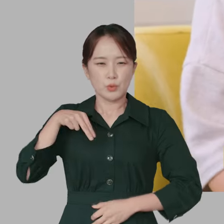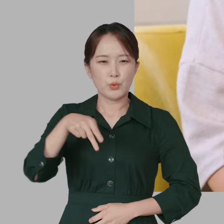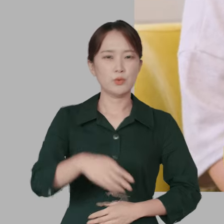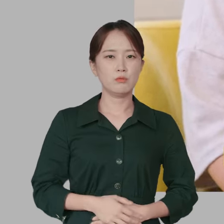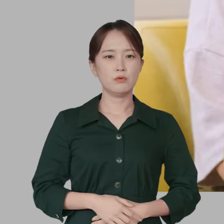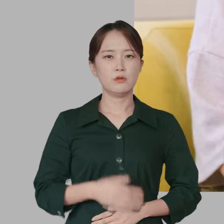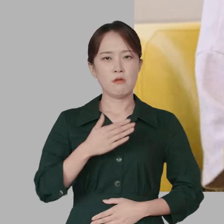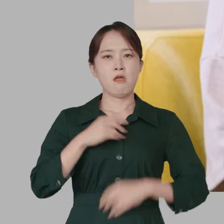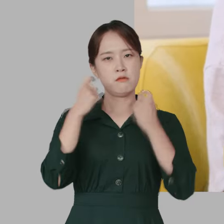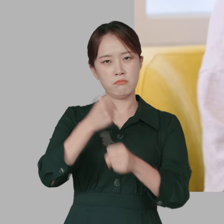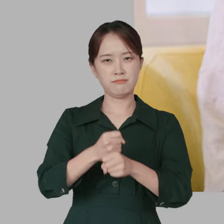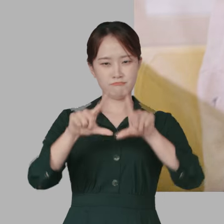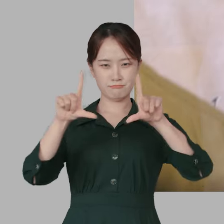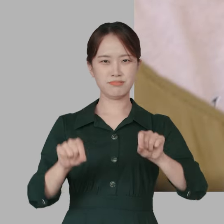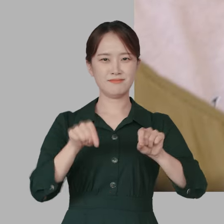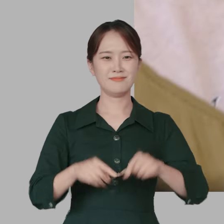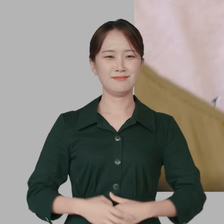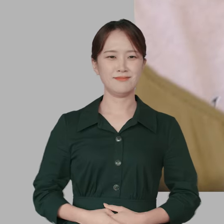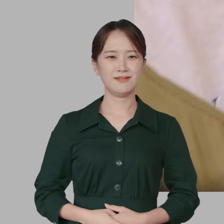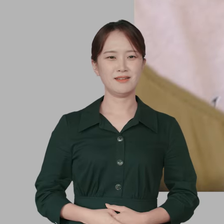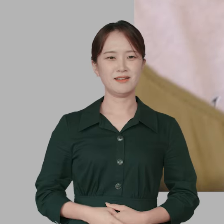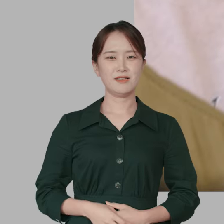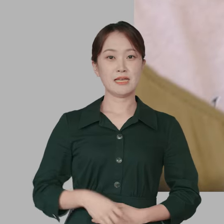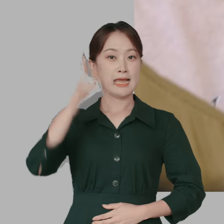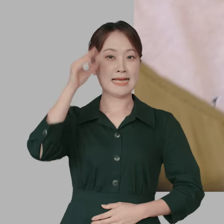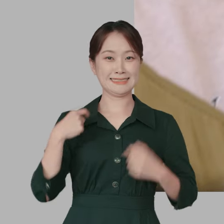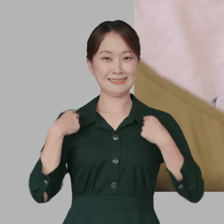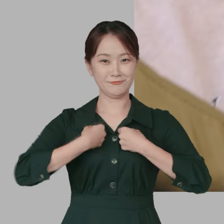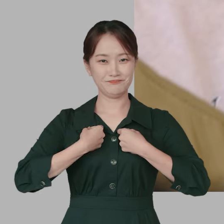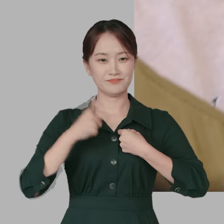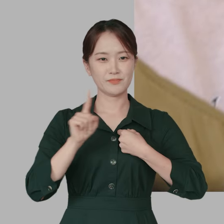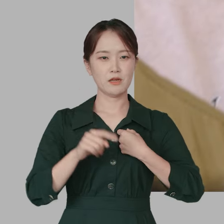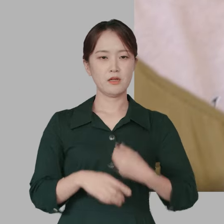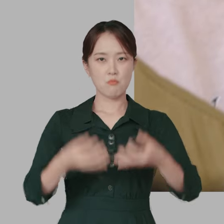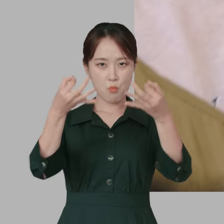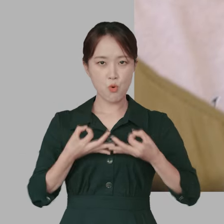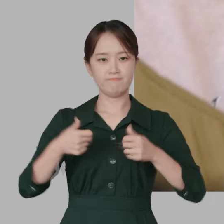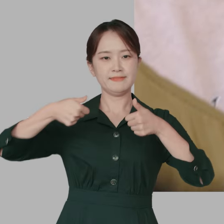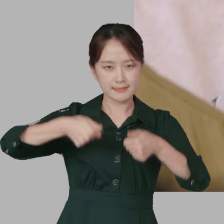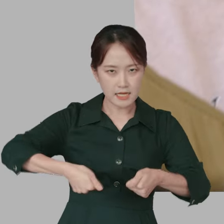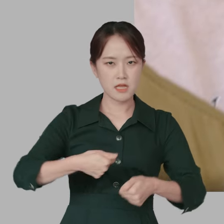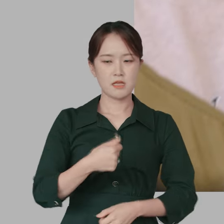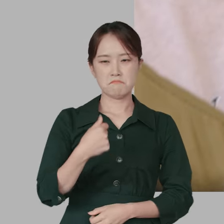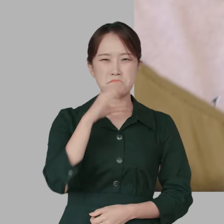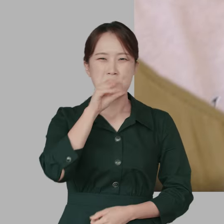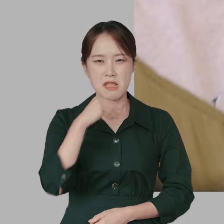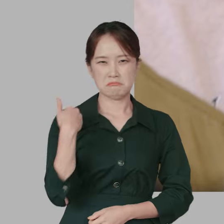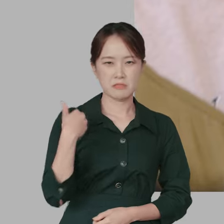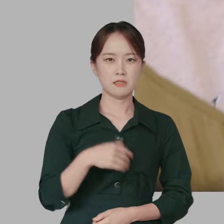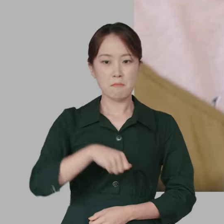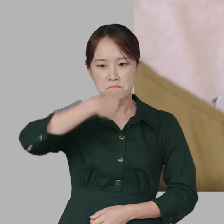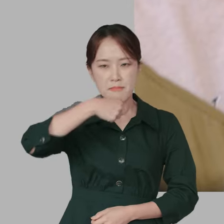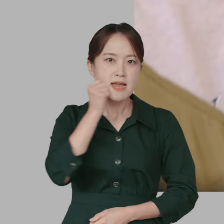저는 아예 이거 제가 만들었어요 도도의 조끼에 부착된 표식 쳐다보기 인사 말걸기 간식